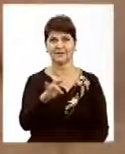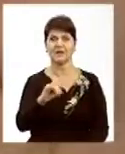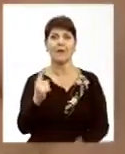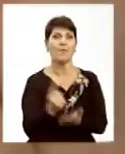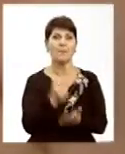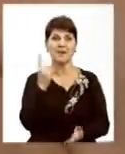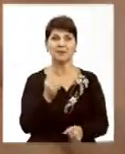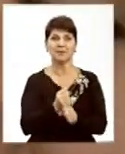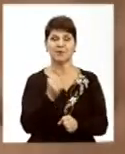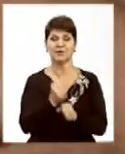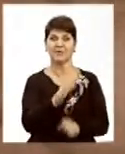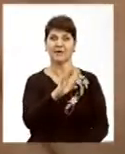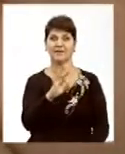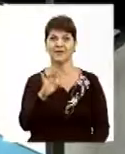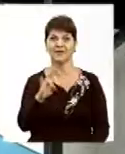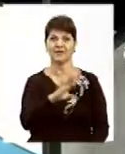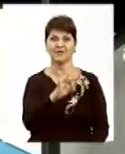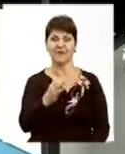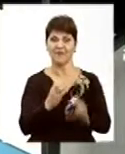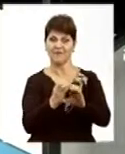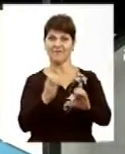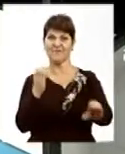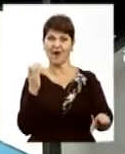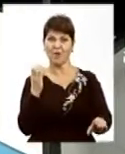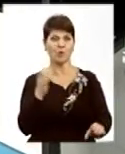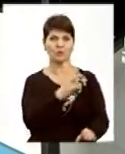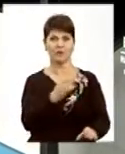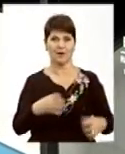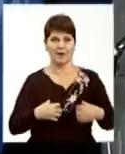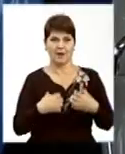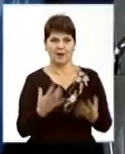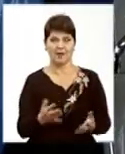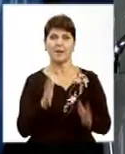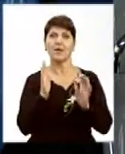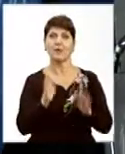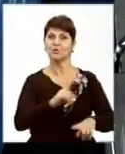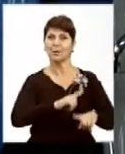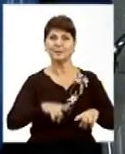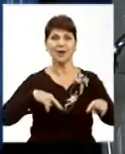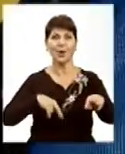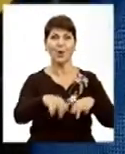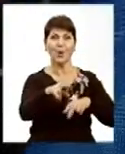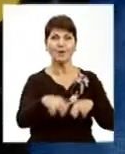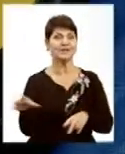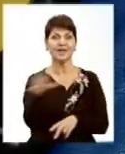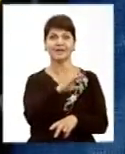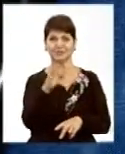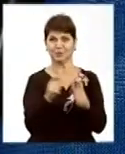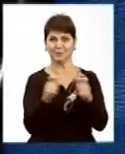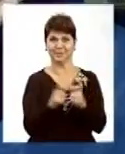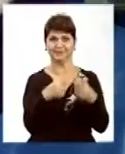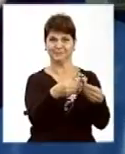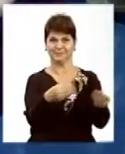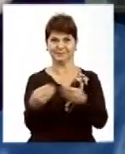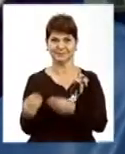вперше працюватиме у «Вінвеї». Довжина вагону, каже жінка, її не лякає. Я дуже буду швидко ходити і дуже буду швидко всіх обілетювати.